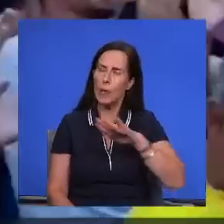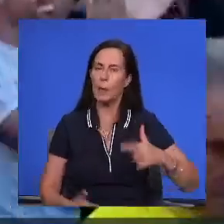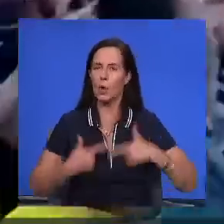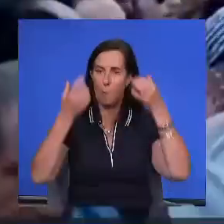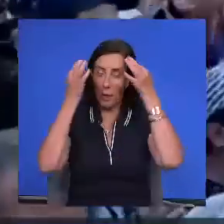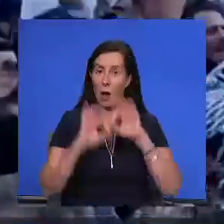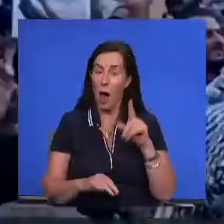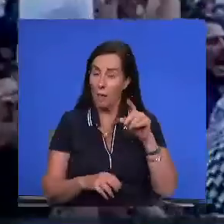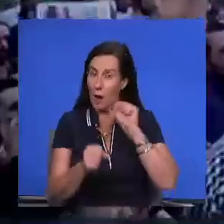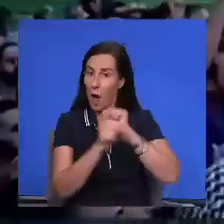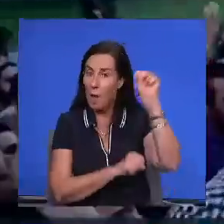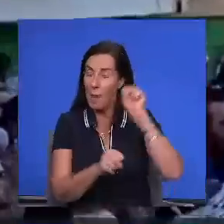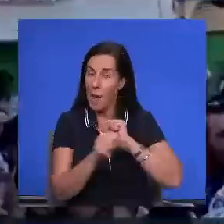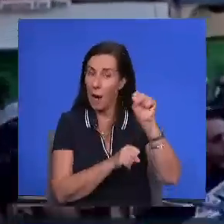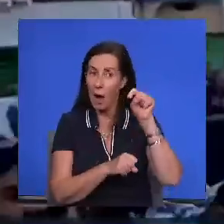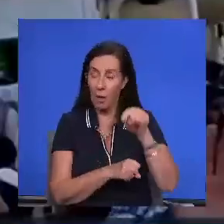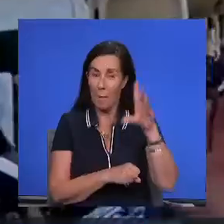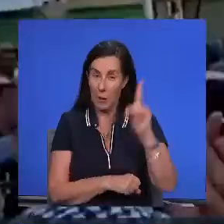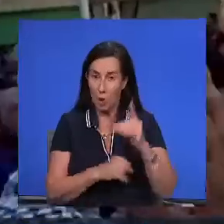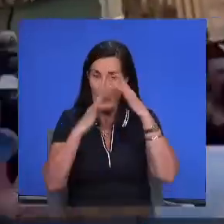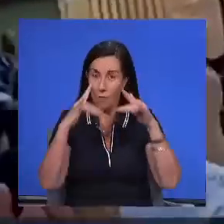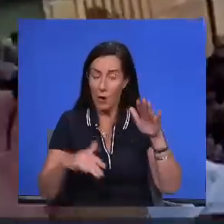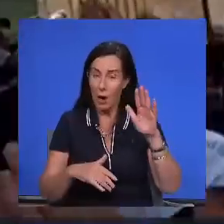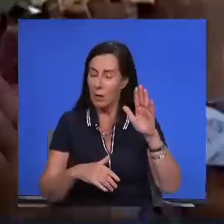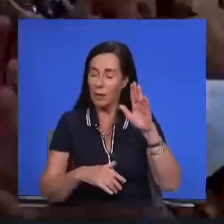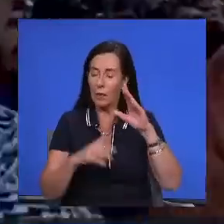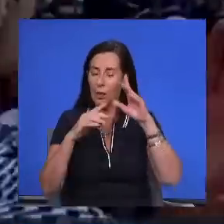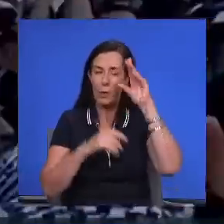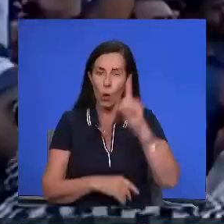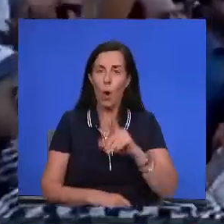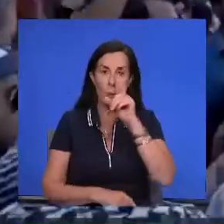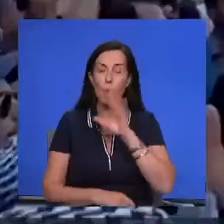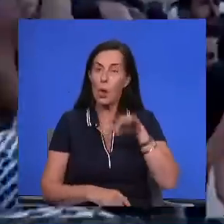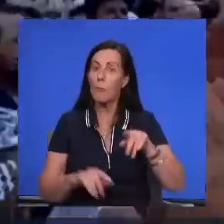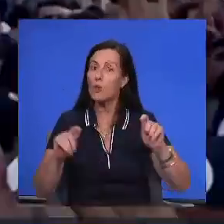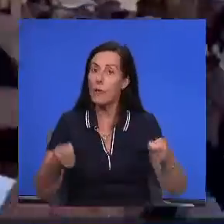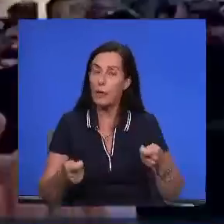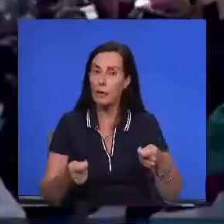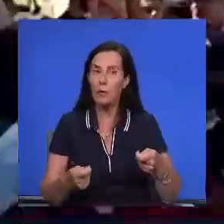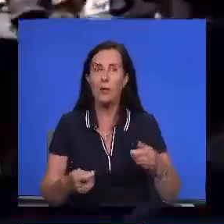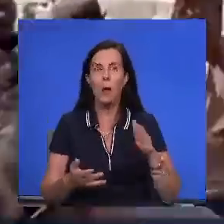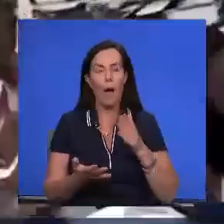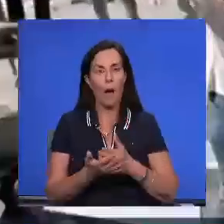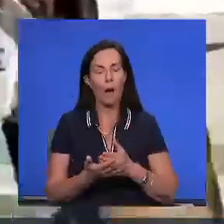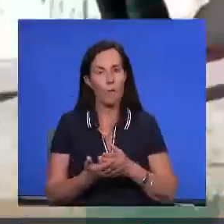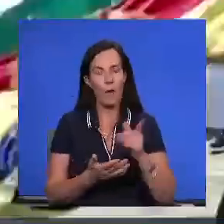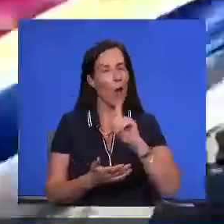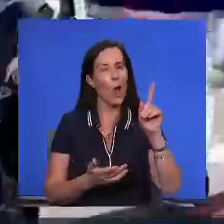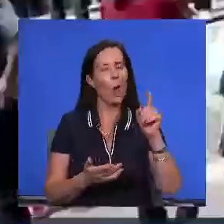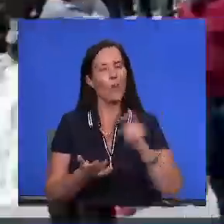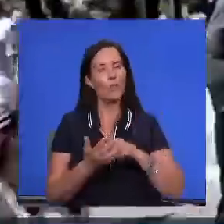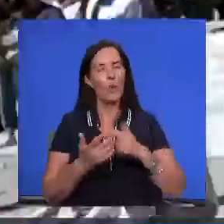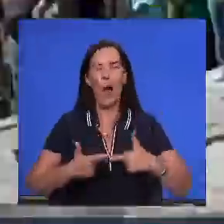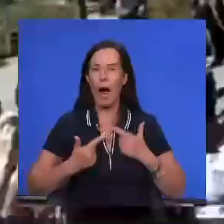אלא שהמחאה הזאת בסוידה, שכוללת גם חסימת צירים ושביתה כללית, כבר חורגת מדרישה לשיפור איכות החיים של